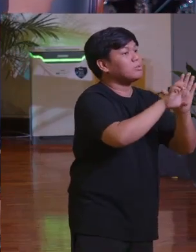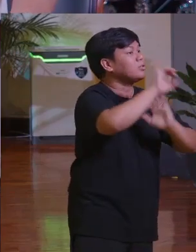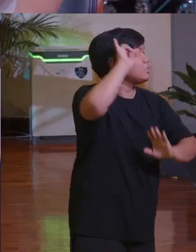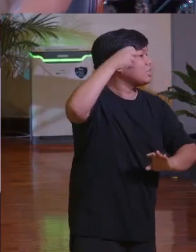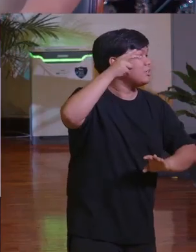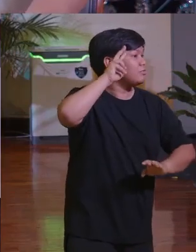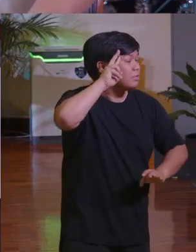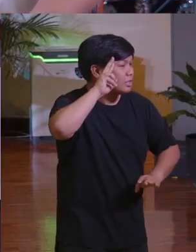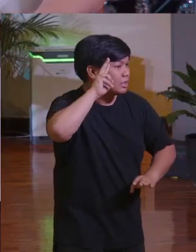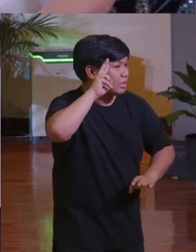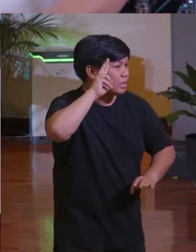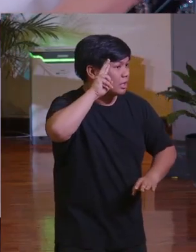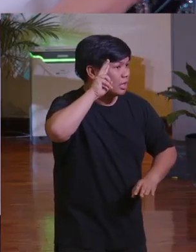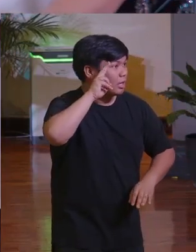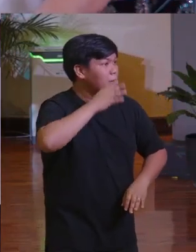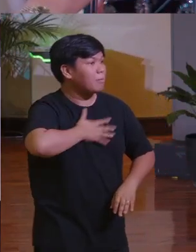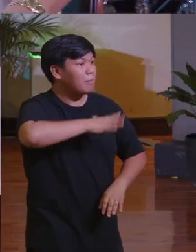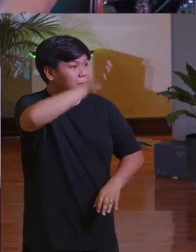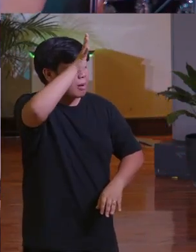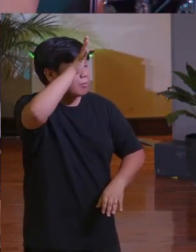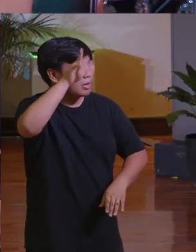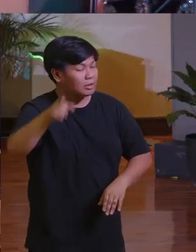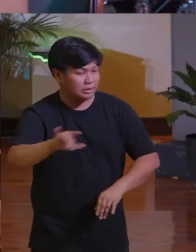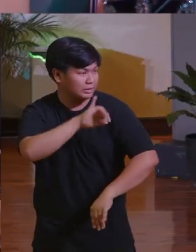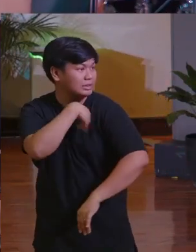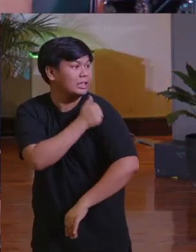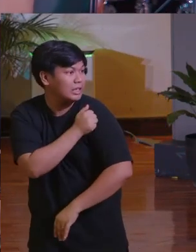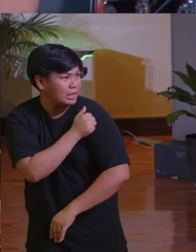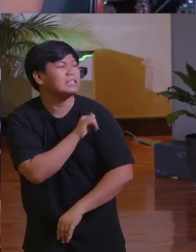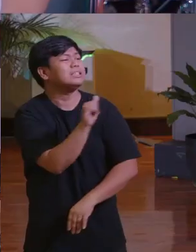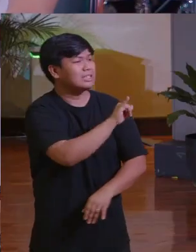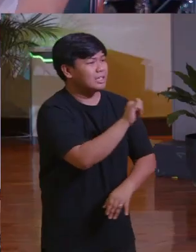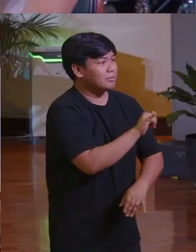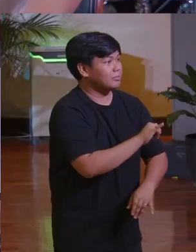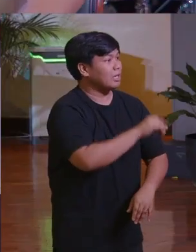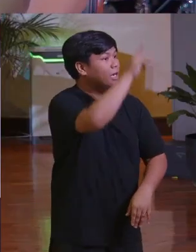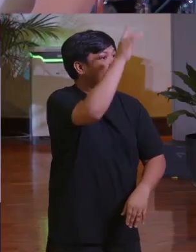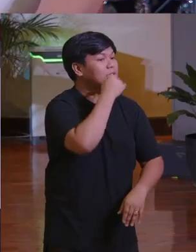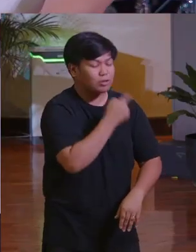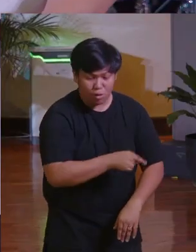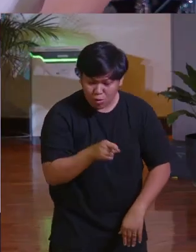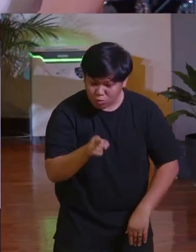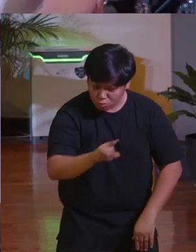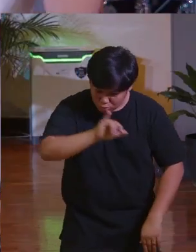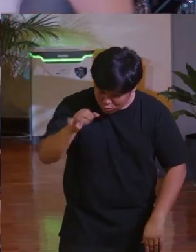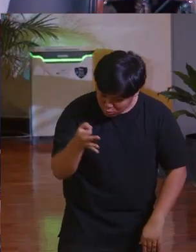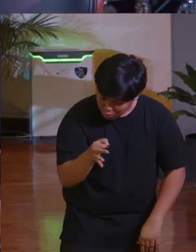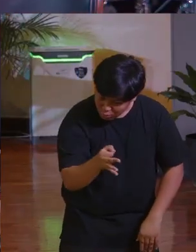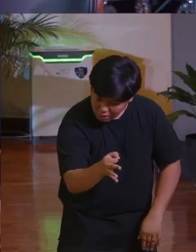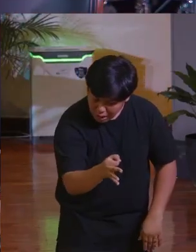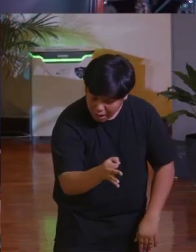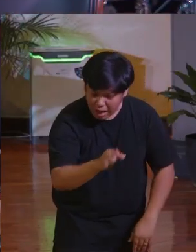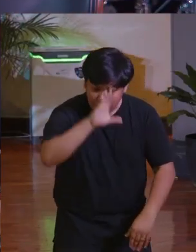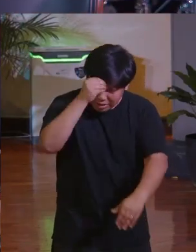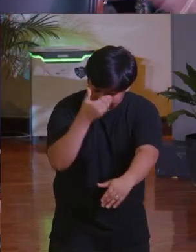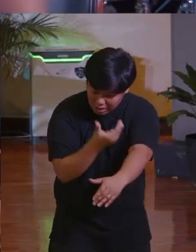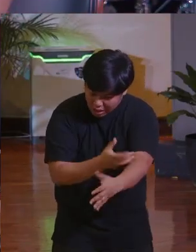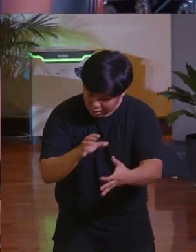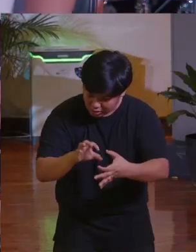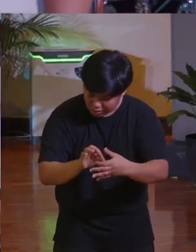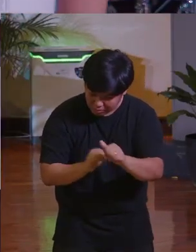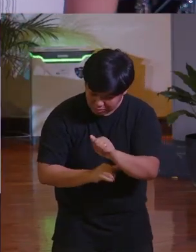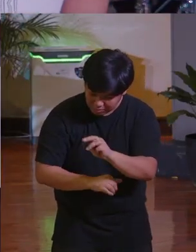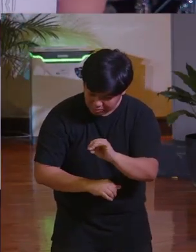Matitrace natin ang kanyang pamilya. Ang sabi ng marami, si Jonah daw ay isang